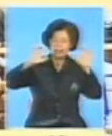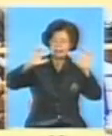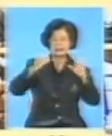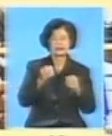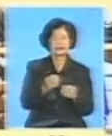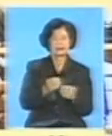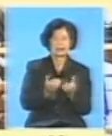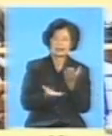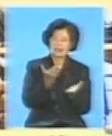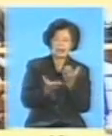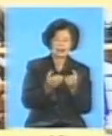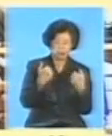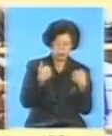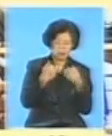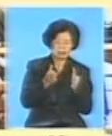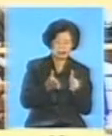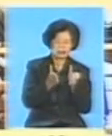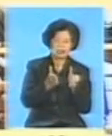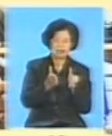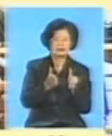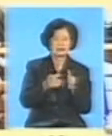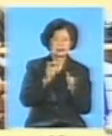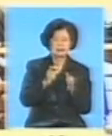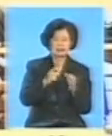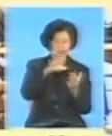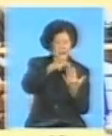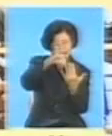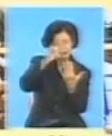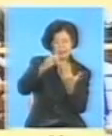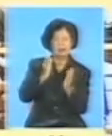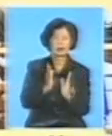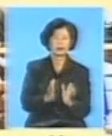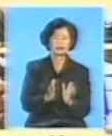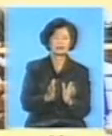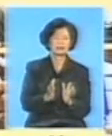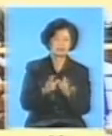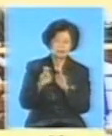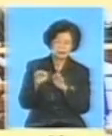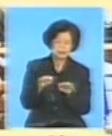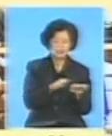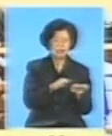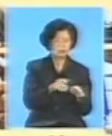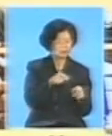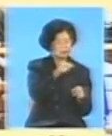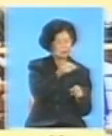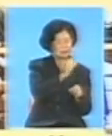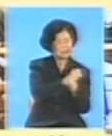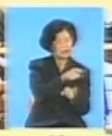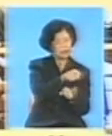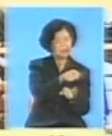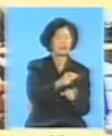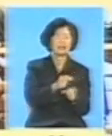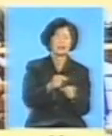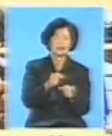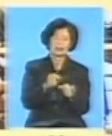องการมันต้องมีช่องทางเหล่านี้นะครับคือมันต้องมีการคัดสรรคนเนี่ยใครที่เราจะเตรียมไว้สำหรับทำงานนี้สำหรับช่วยประเทศชาติตัวนี้